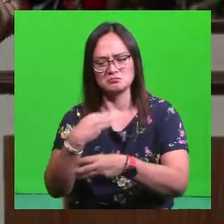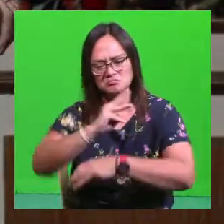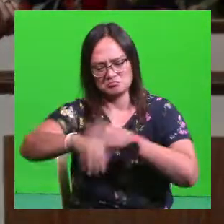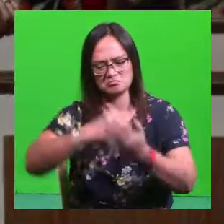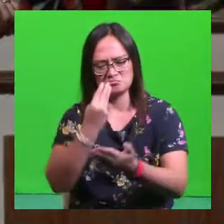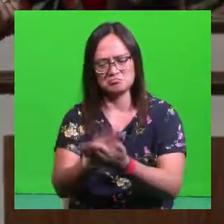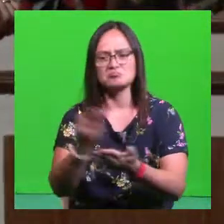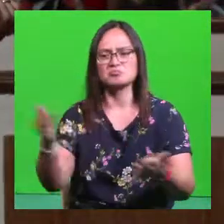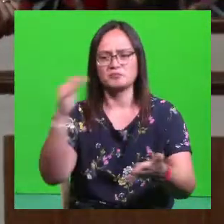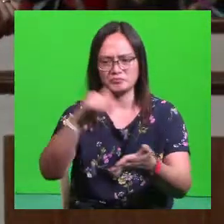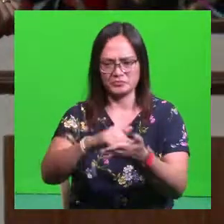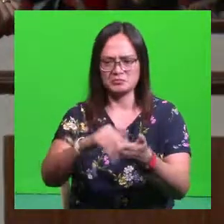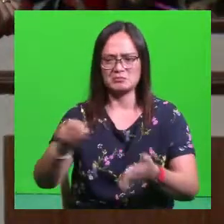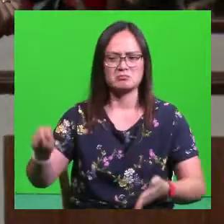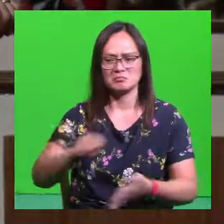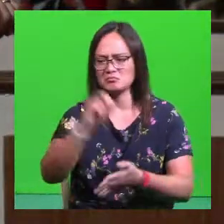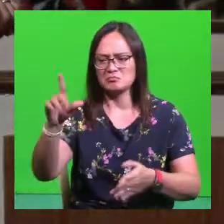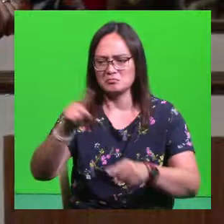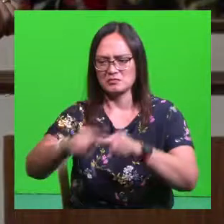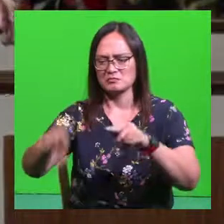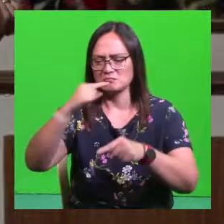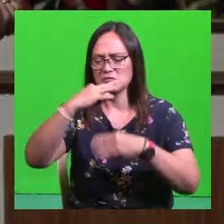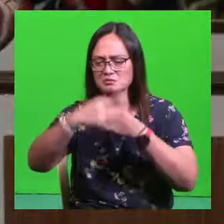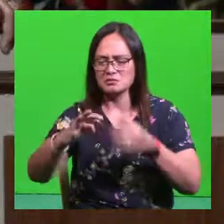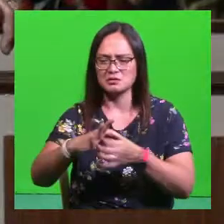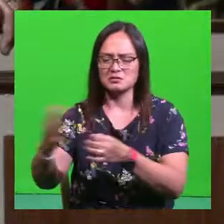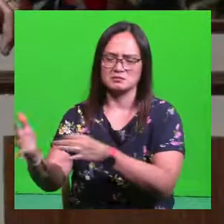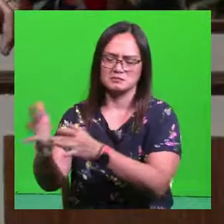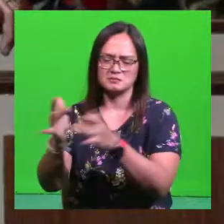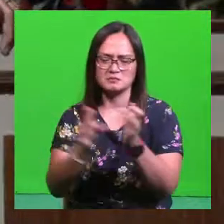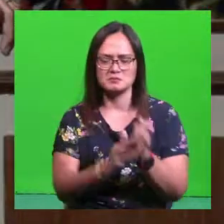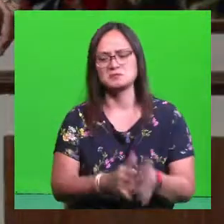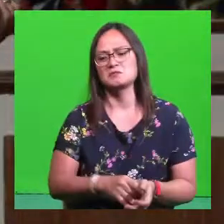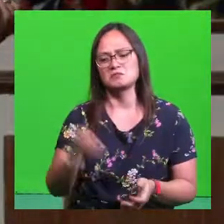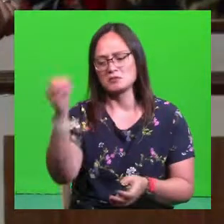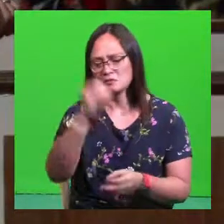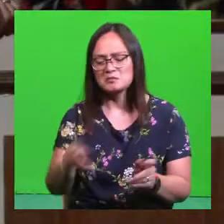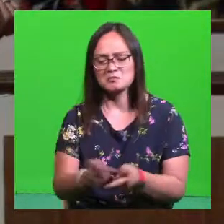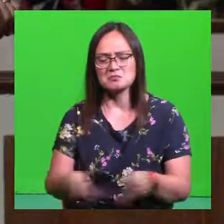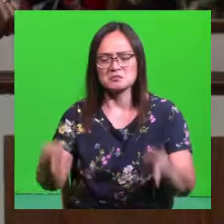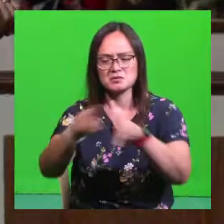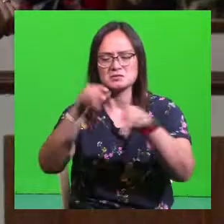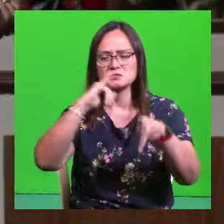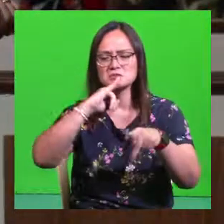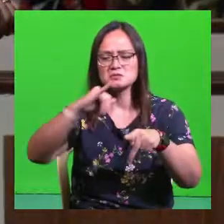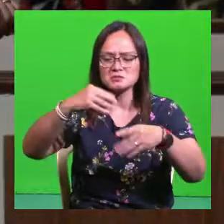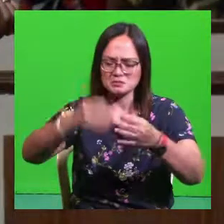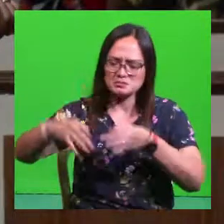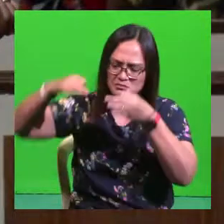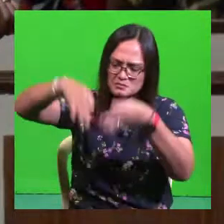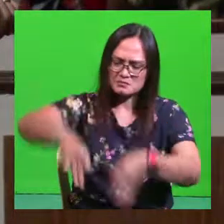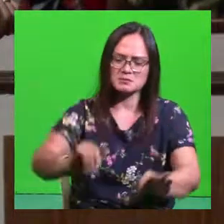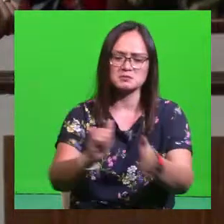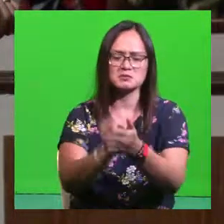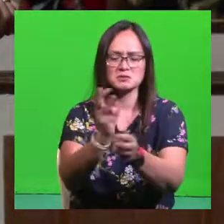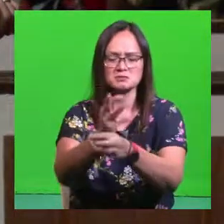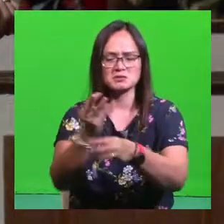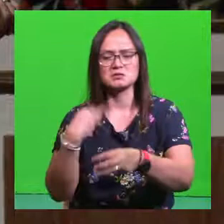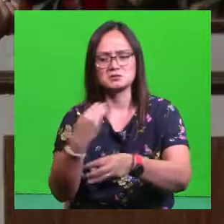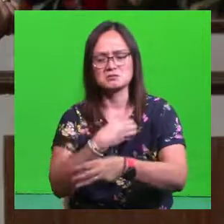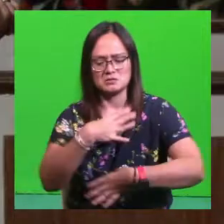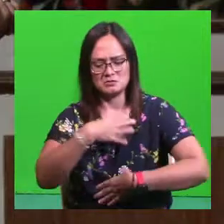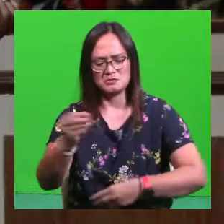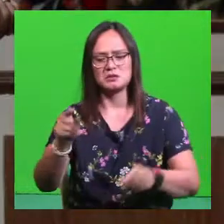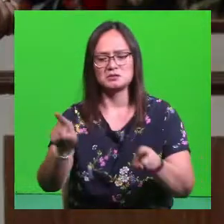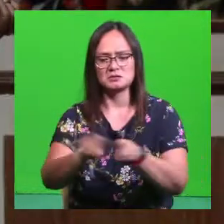flow that makes me white as snow. No other fount I know. Nothing but